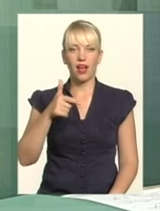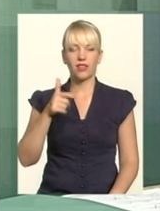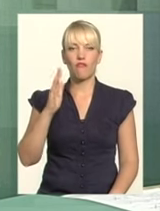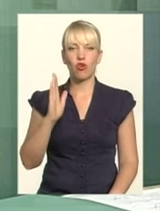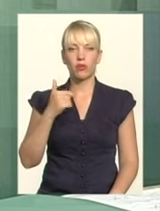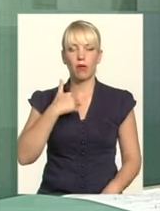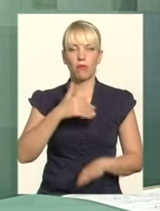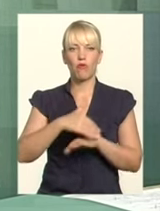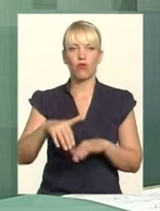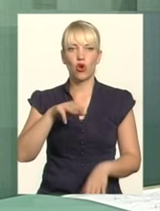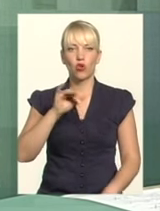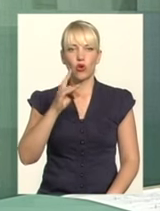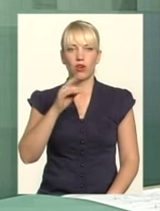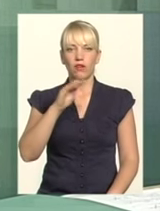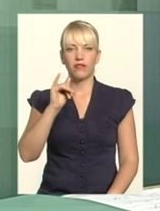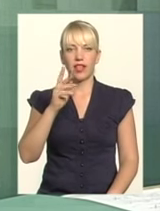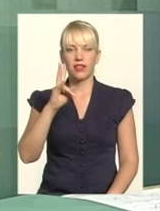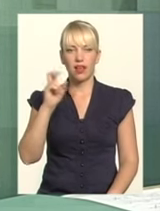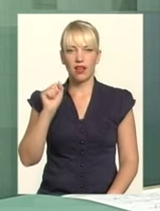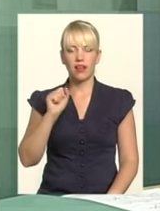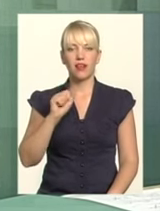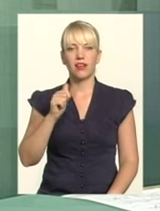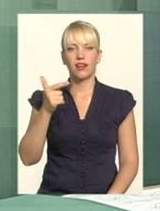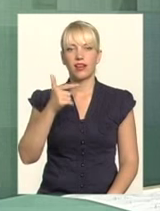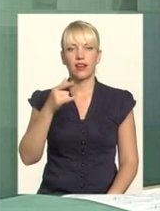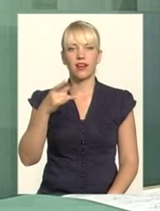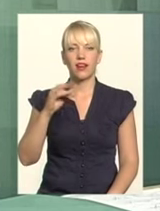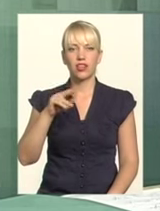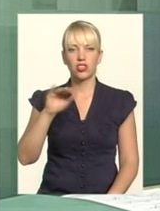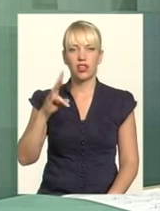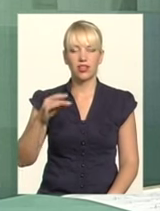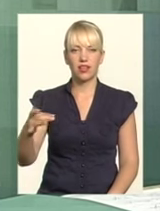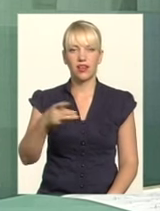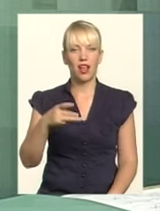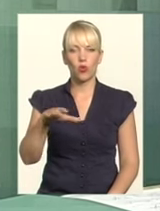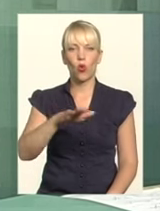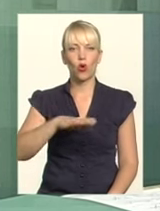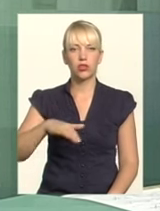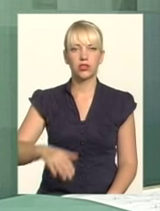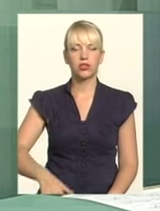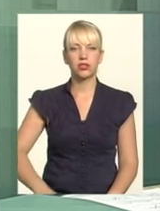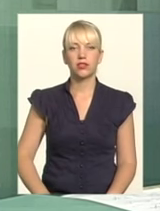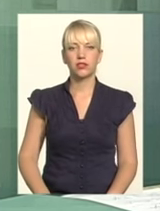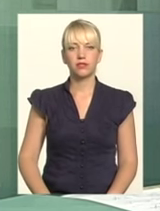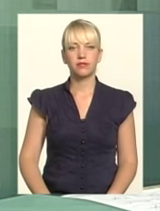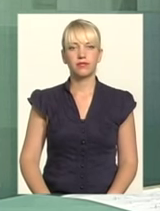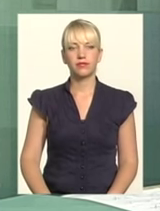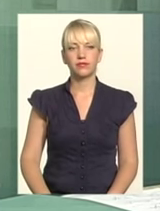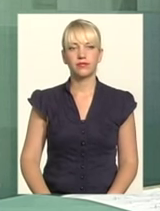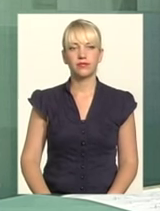по вулиці Торфяній, Гречани. Кушнір Ганна Володимирівна. Так, Гречани. Вулиця